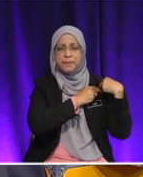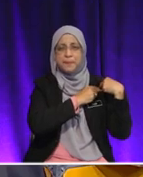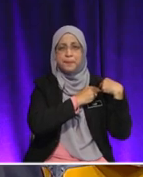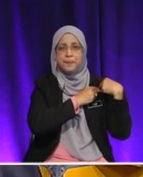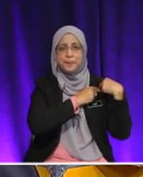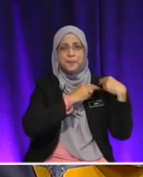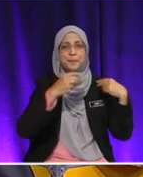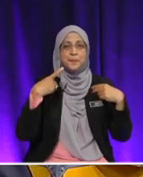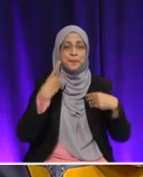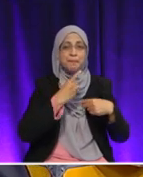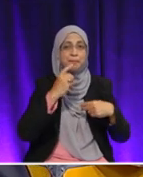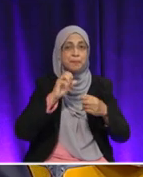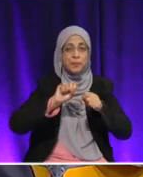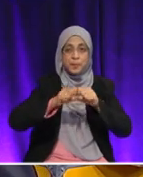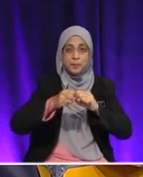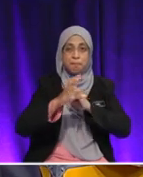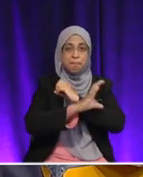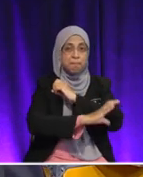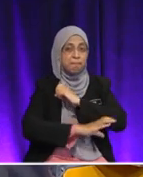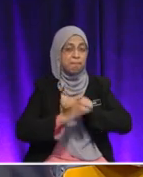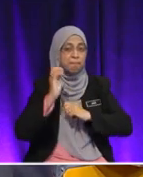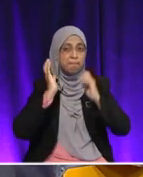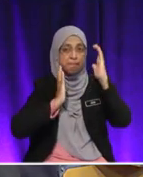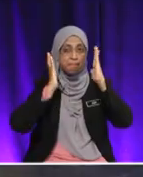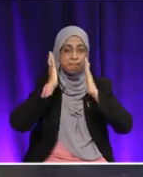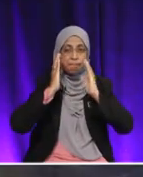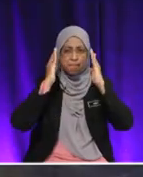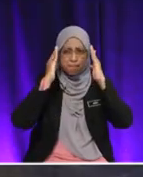akan dipandang tinggi di dunia